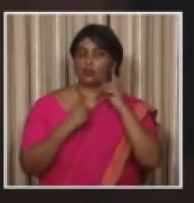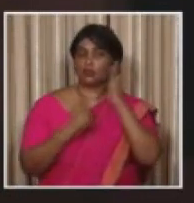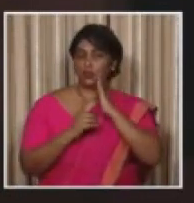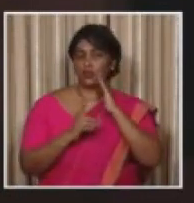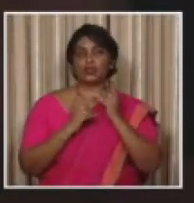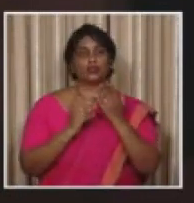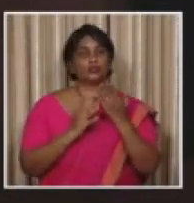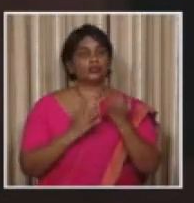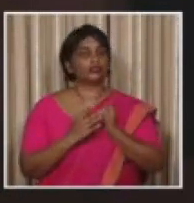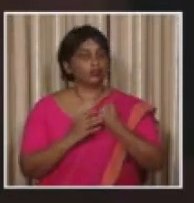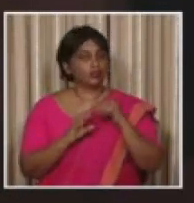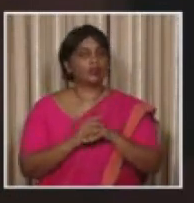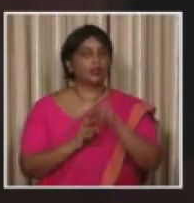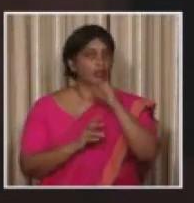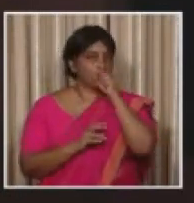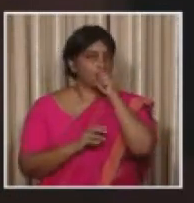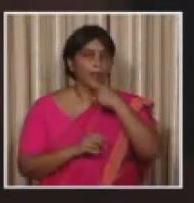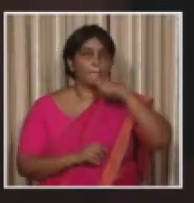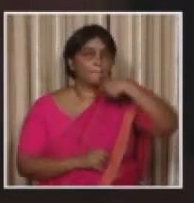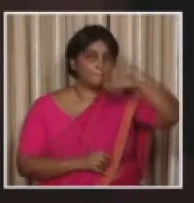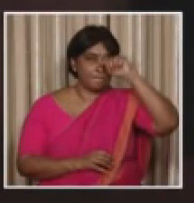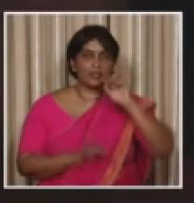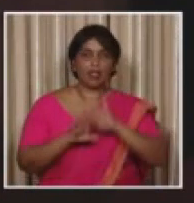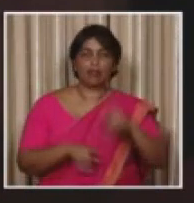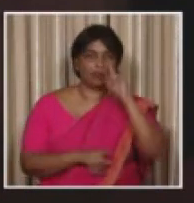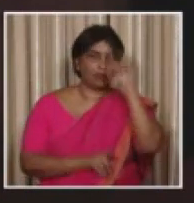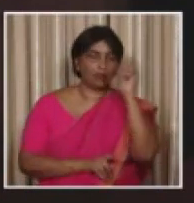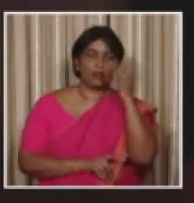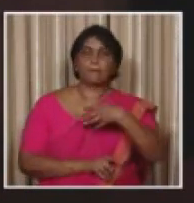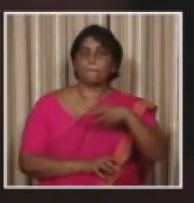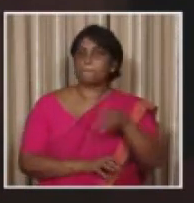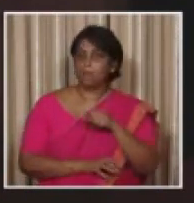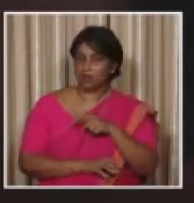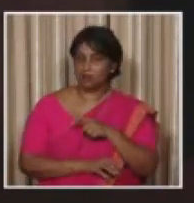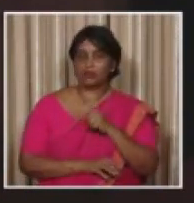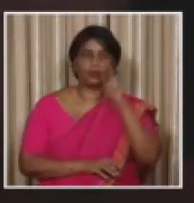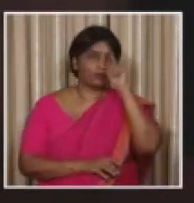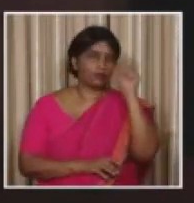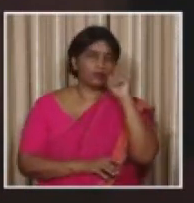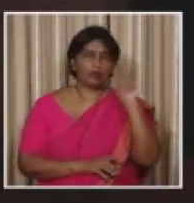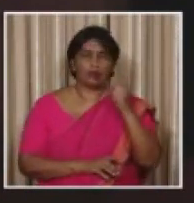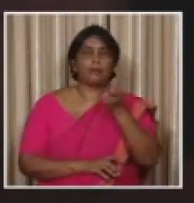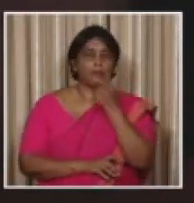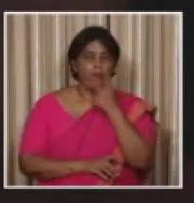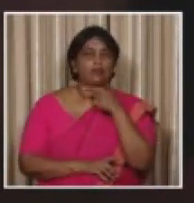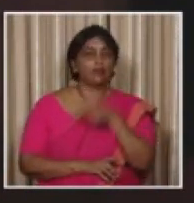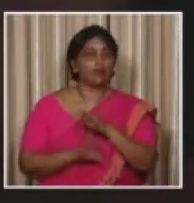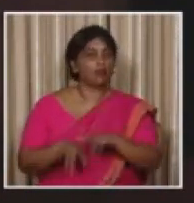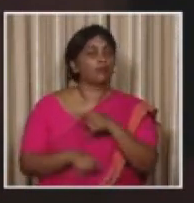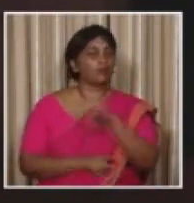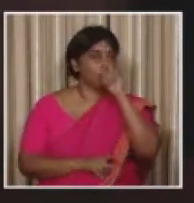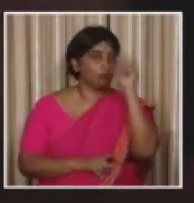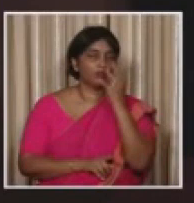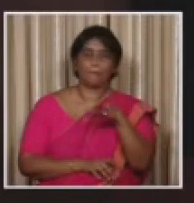වෛද්‍ය විද්‍යාවෙත් කැස්ස සඳහා සිරප් තියෙනවා නමුත් දරුවෝ ඒවා මත් වෙන්න පාවිච්චි කරනවා වේදනා නාශක පෙති තියෙනවා ඒවා දරුවෝ